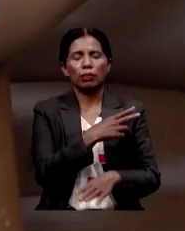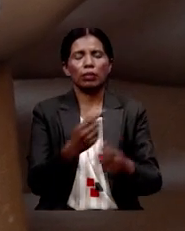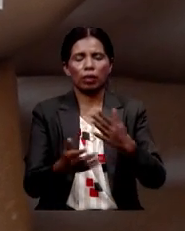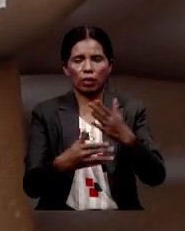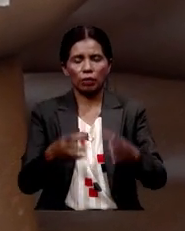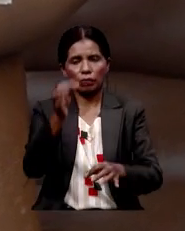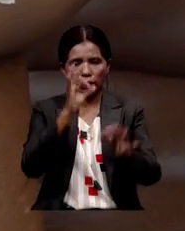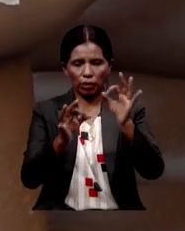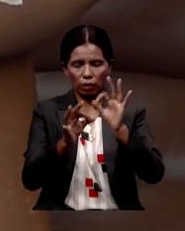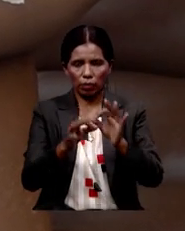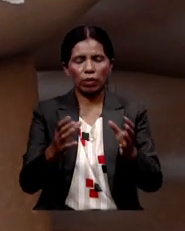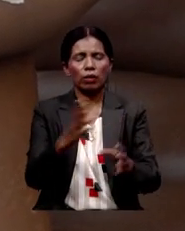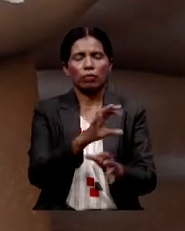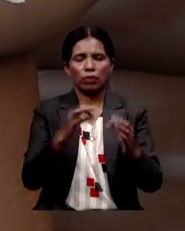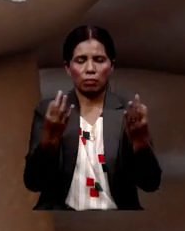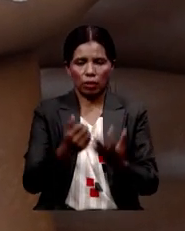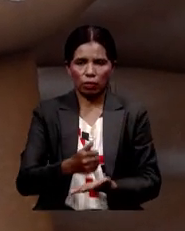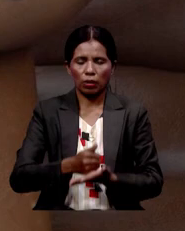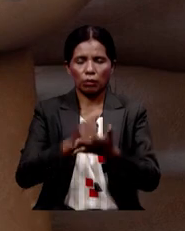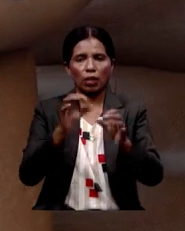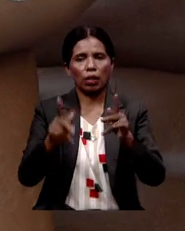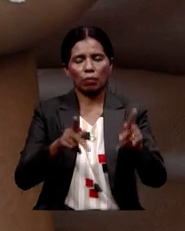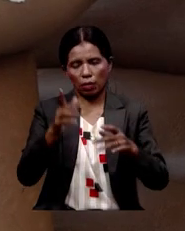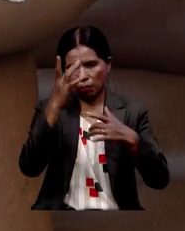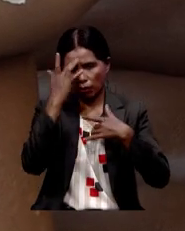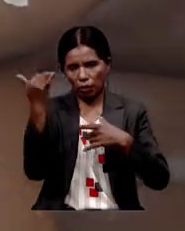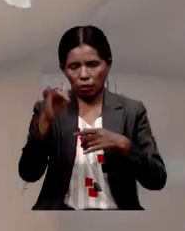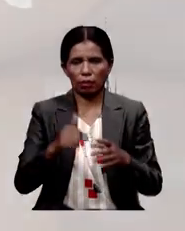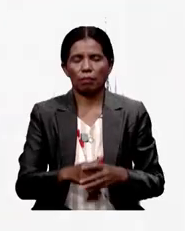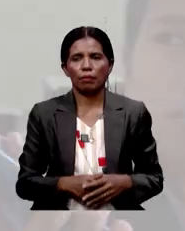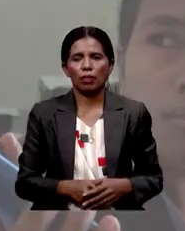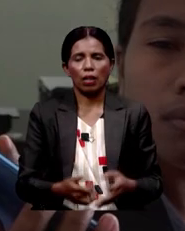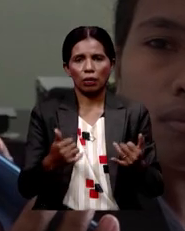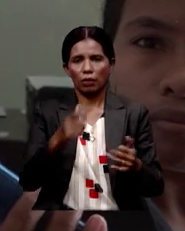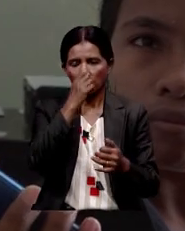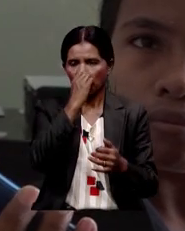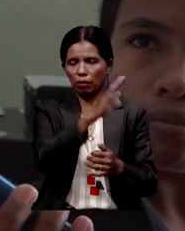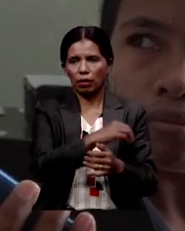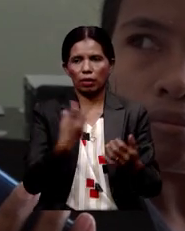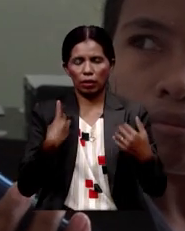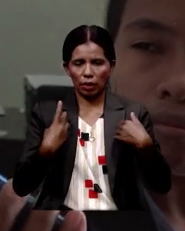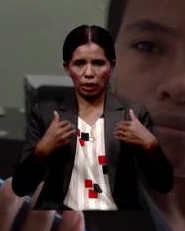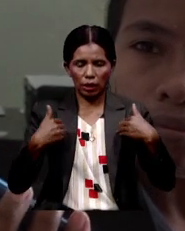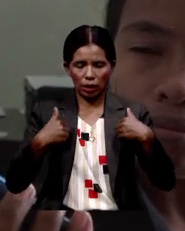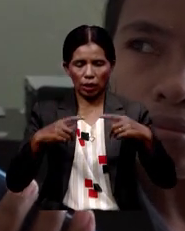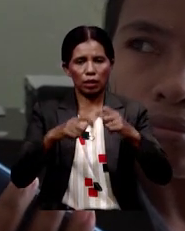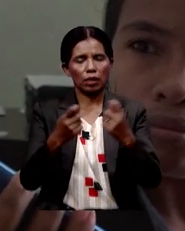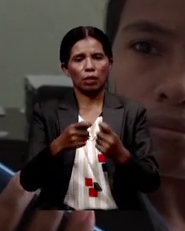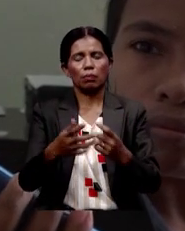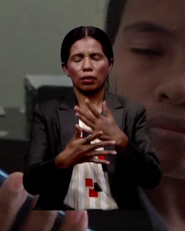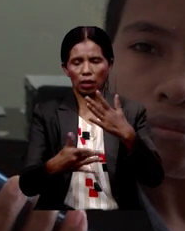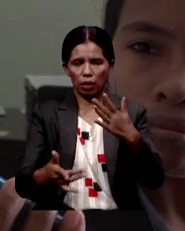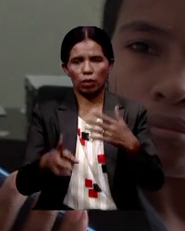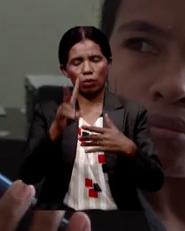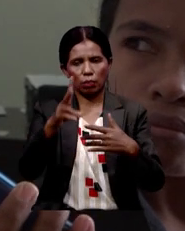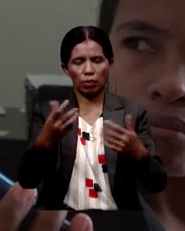sound run ho di azuda paciente siram. Agora dadang ita ihana iha tipu ran rua nebe maka agora disponibel